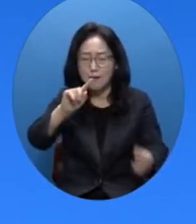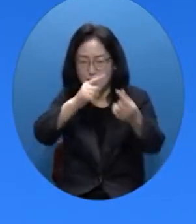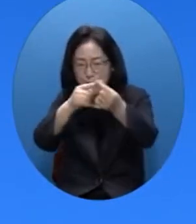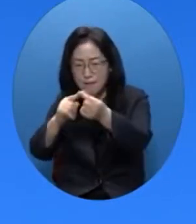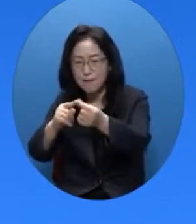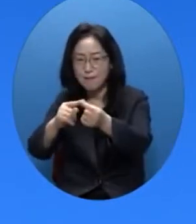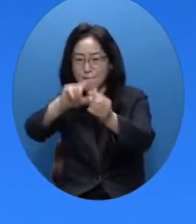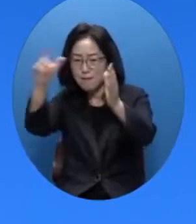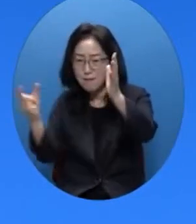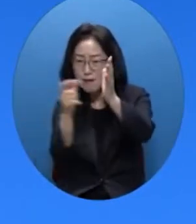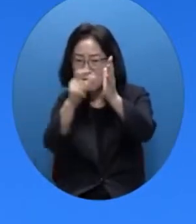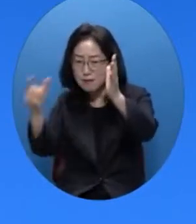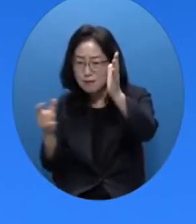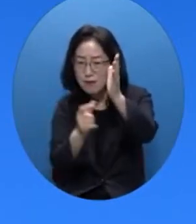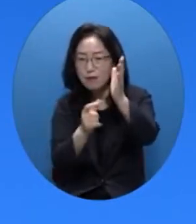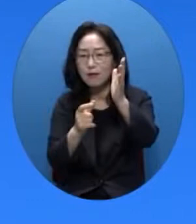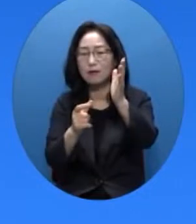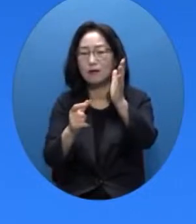막 실려서